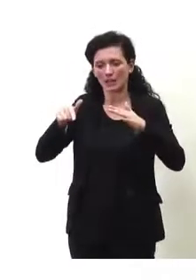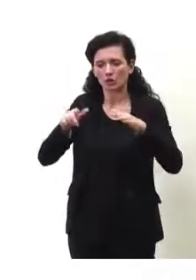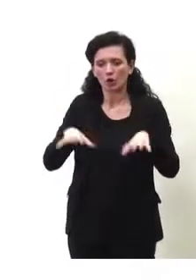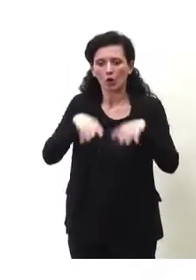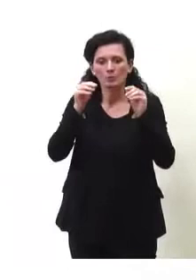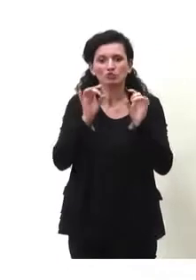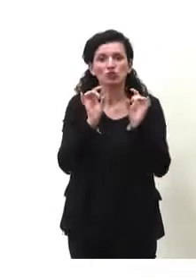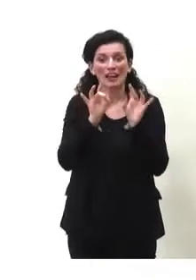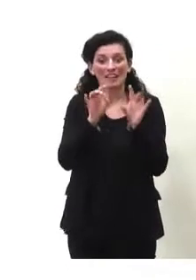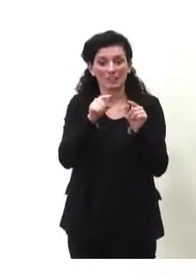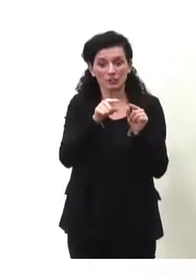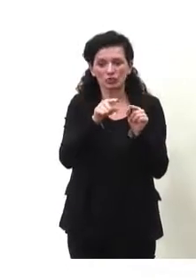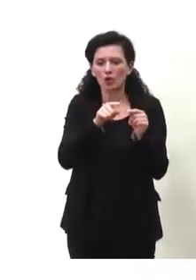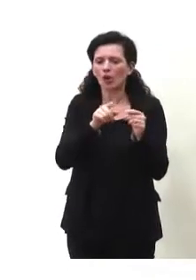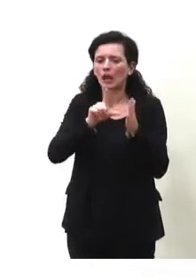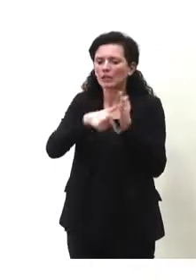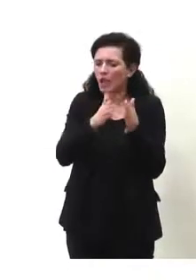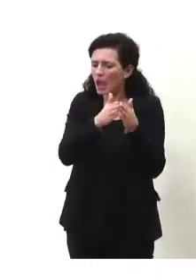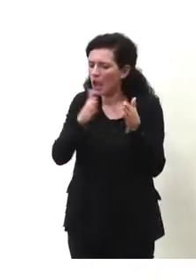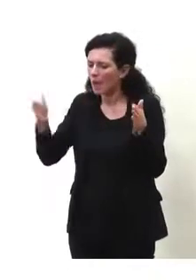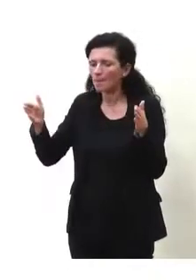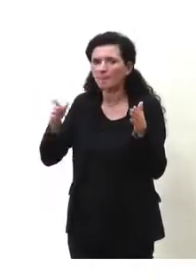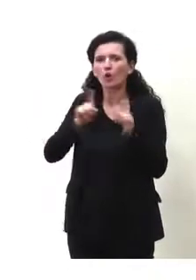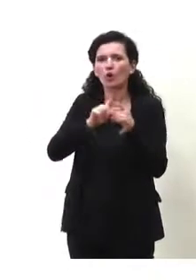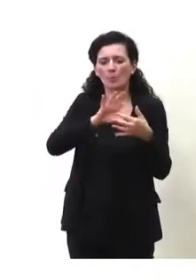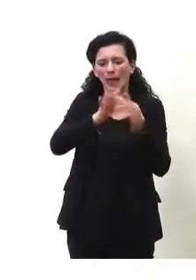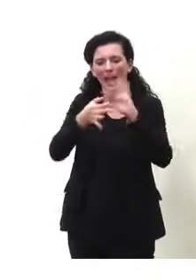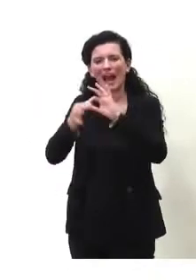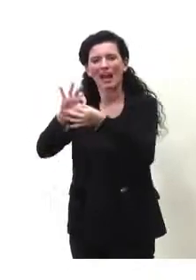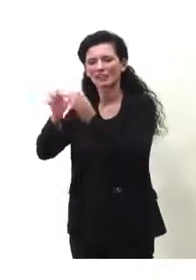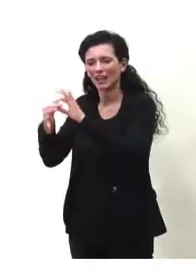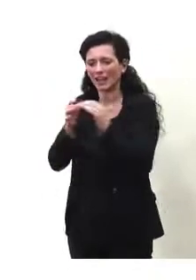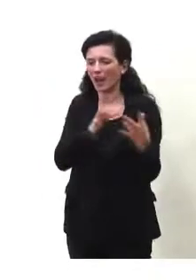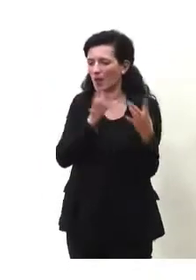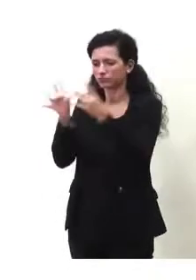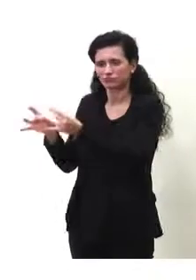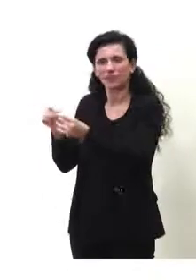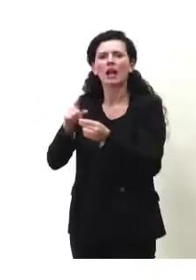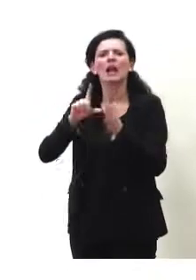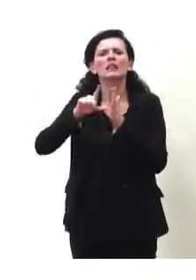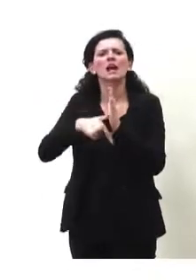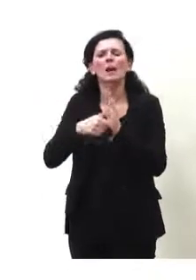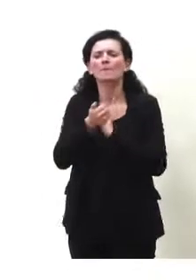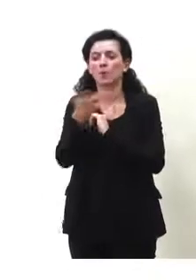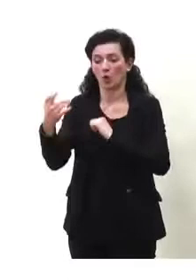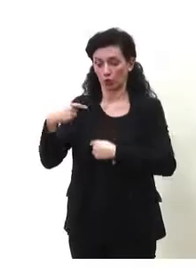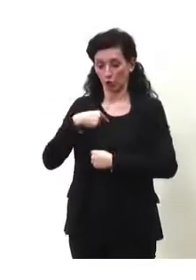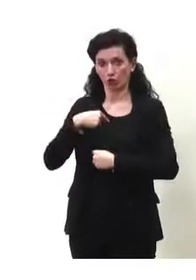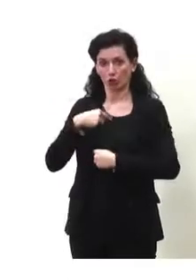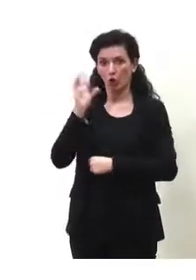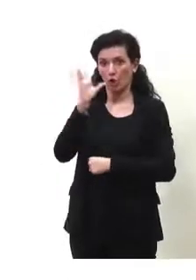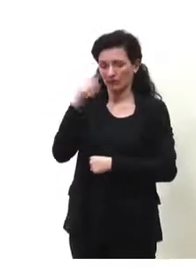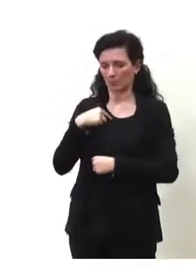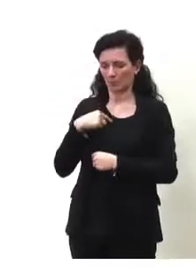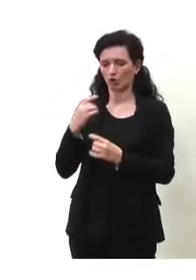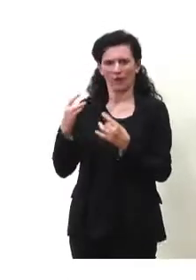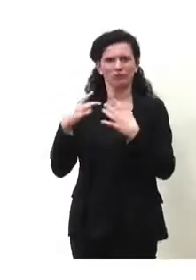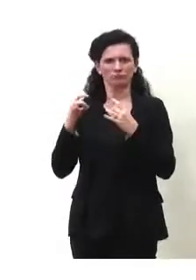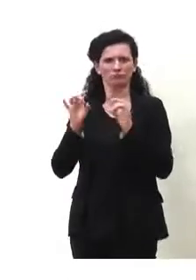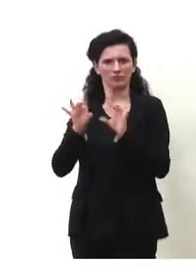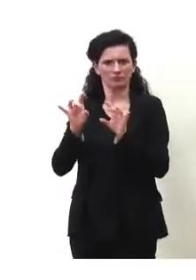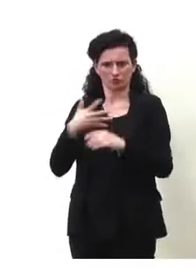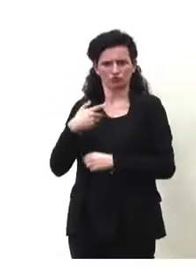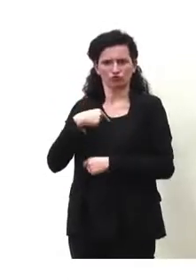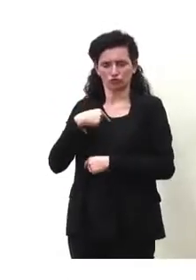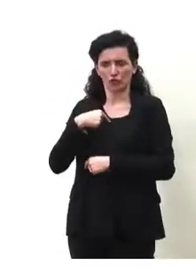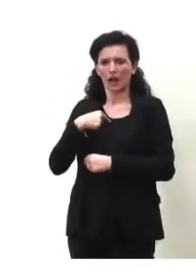e l'altra, tra una generazione di casi e l'altra, cioè quanto tempo io che sono infetto ci metto a